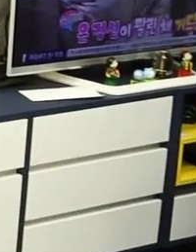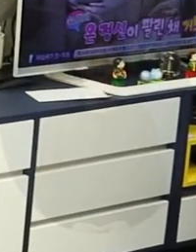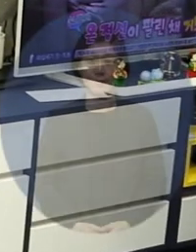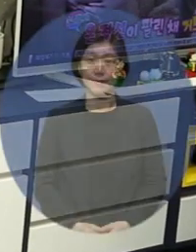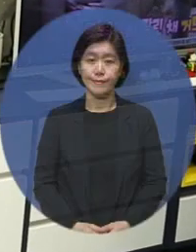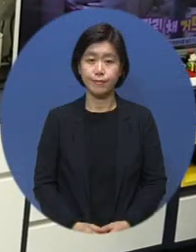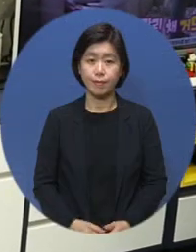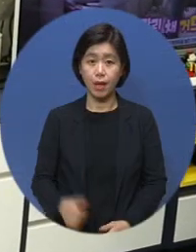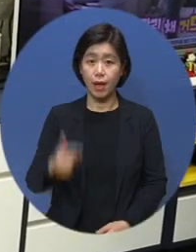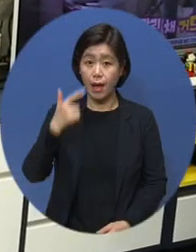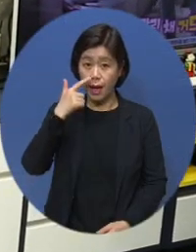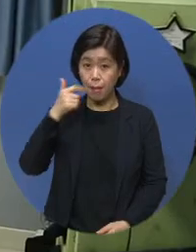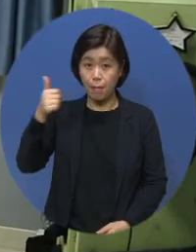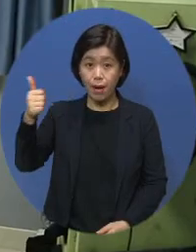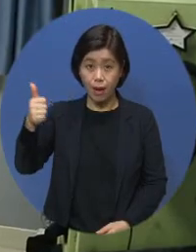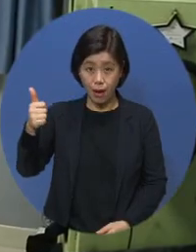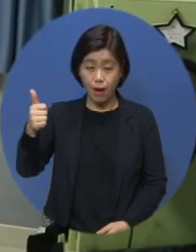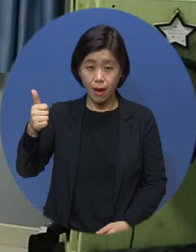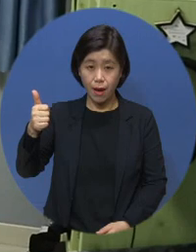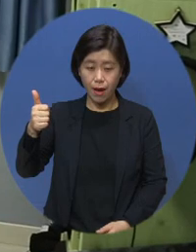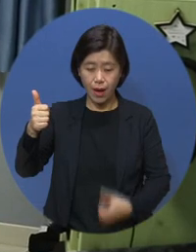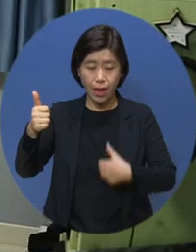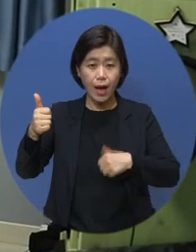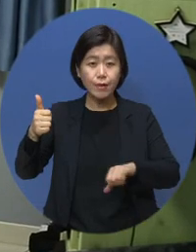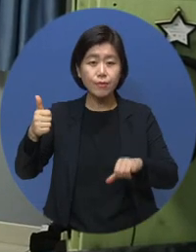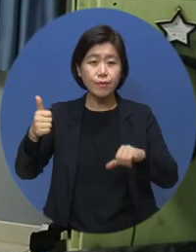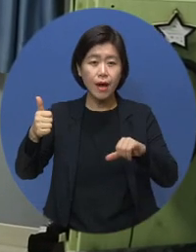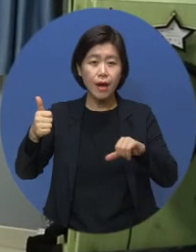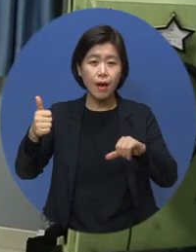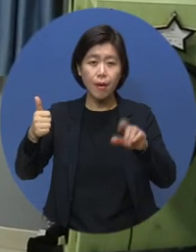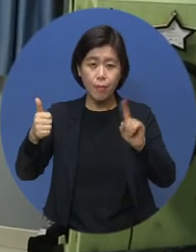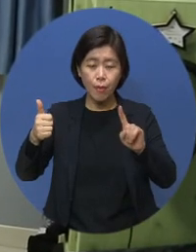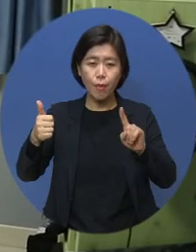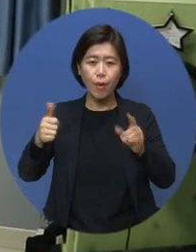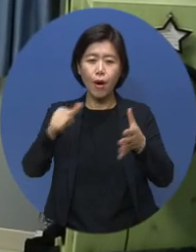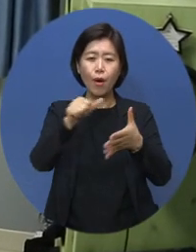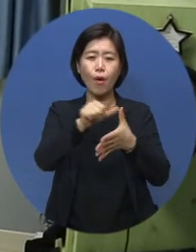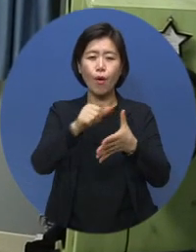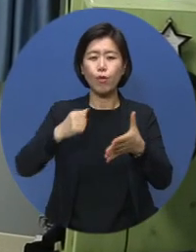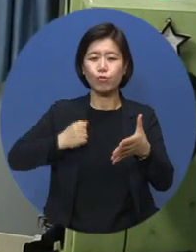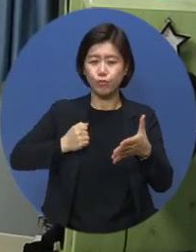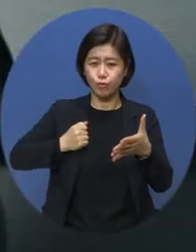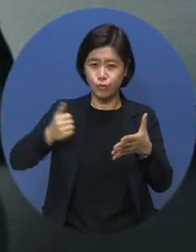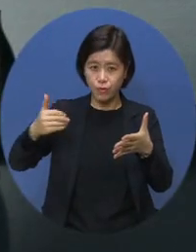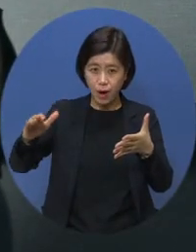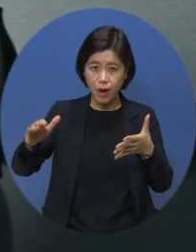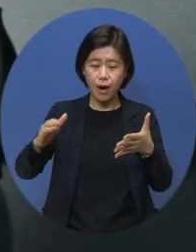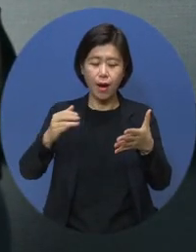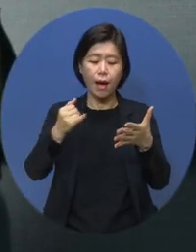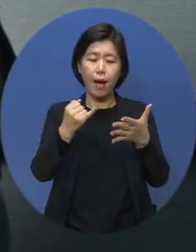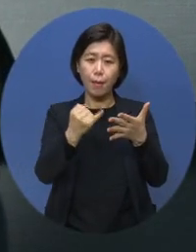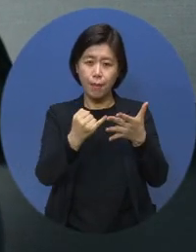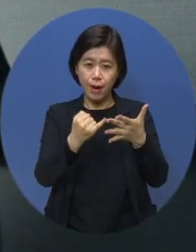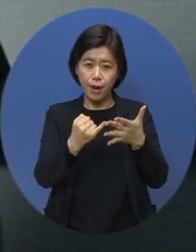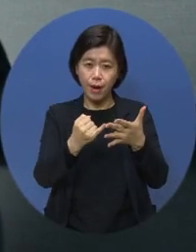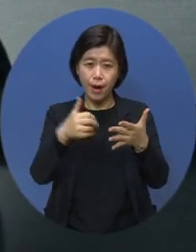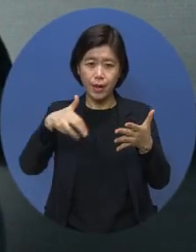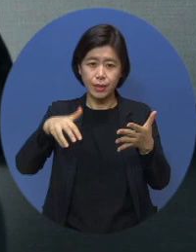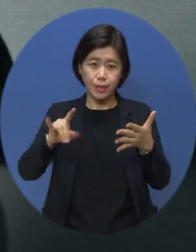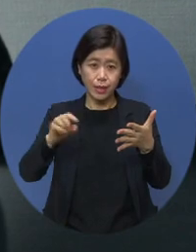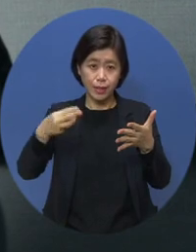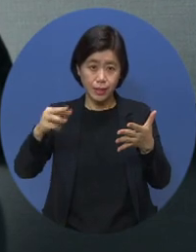원준 씨의 곁에는 군대 간 큰 a 를 비롯해 막내딸 채린 양 그리고 둘째 아들 신 역군이